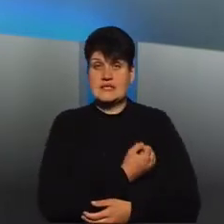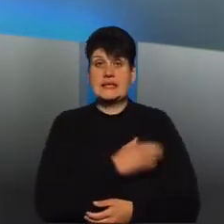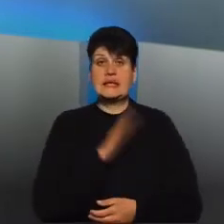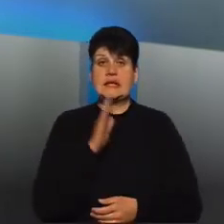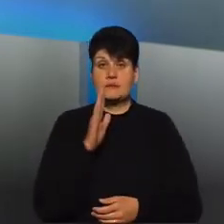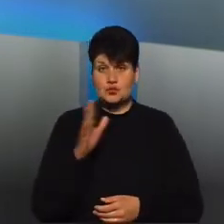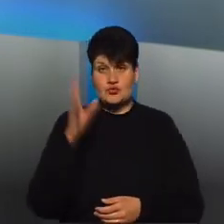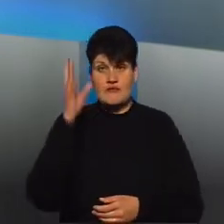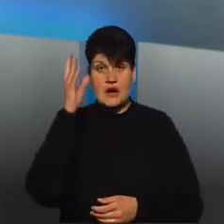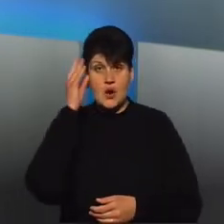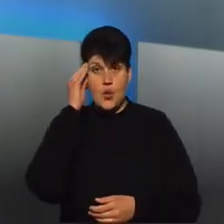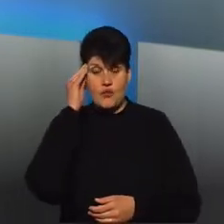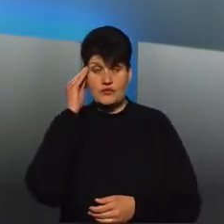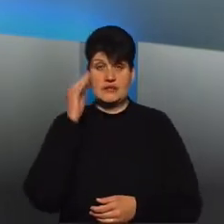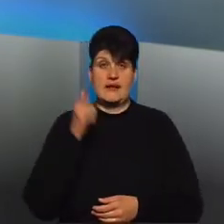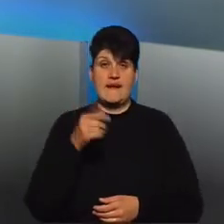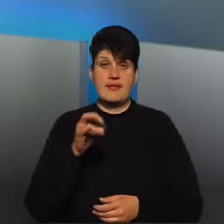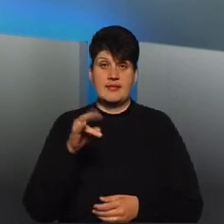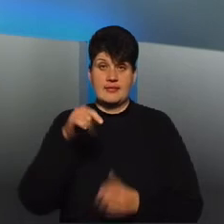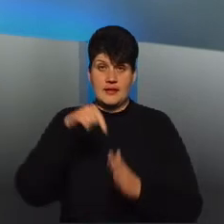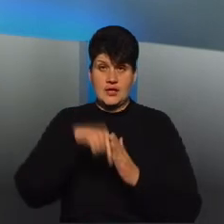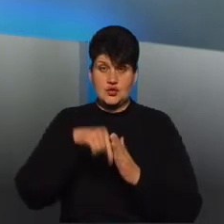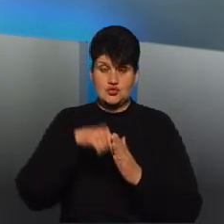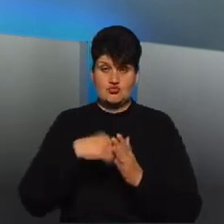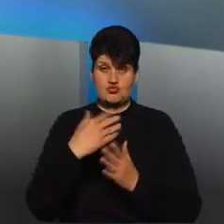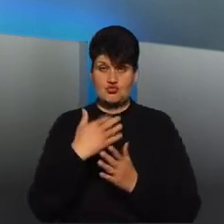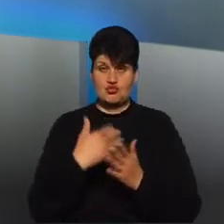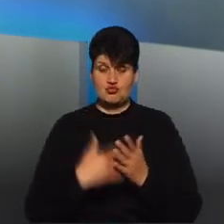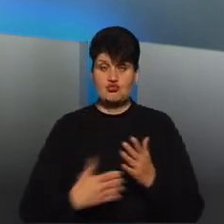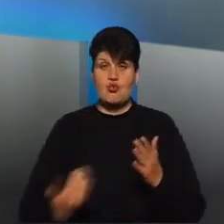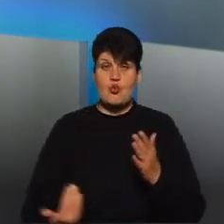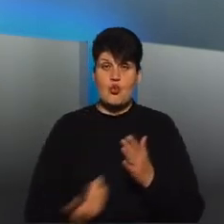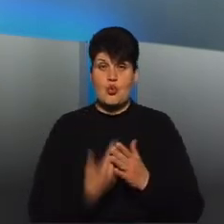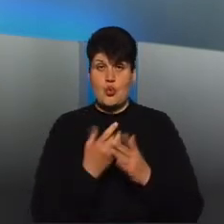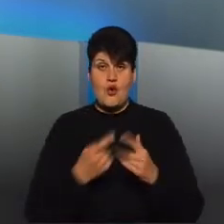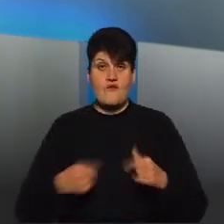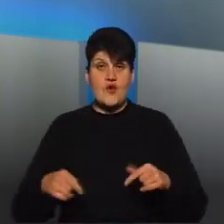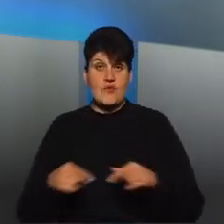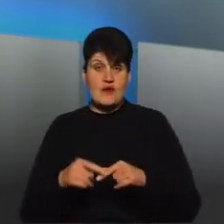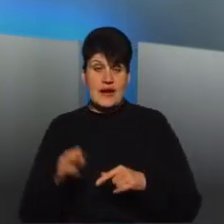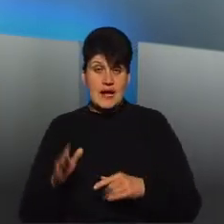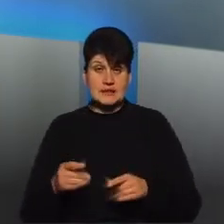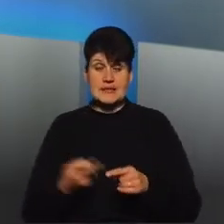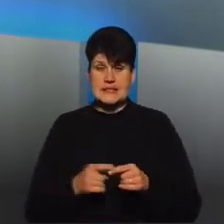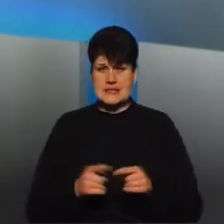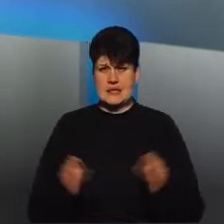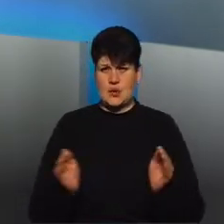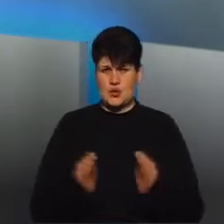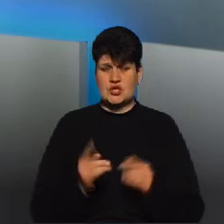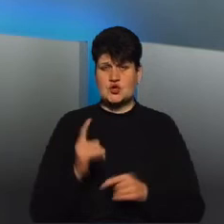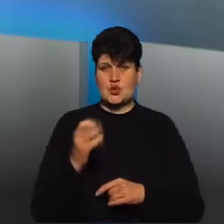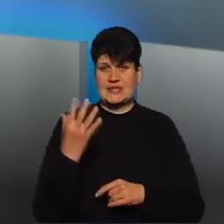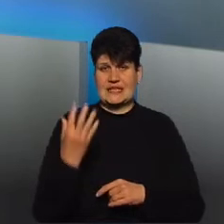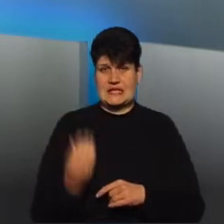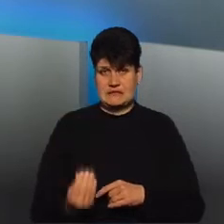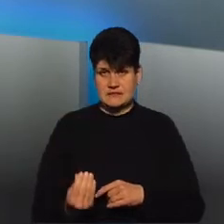враховувати генетичну структуру саме нового варіанту, найкоротше – це 100 днів. Але я